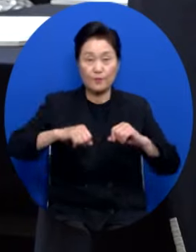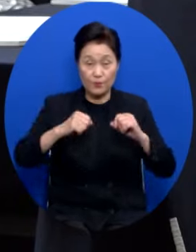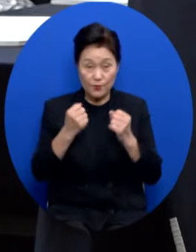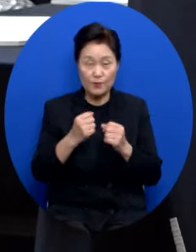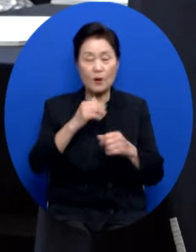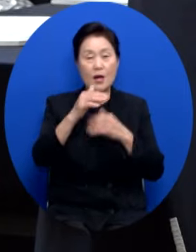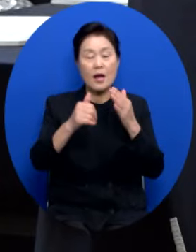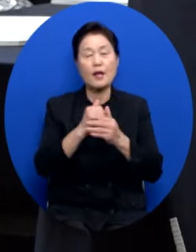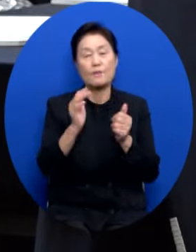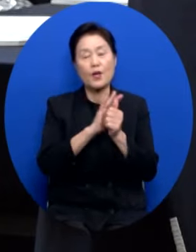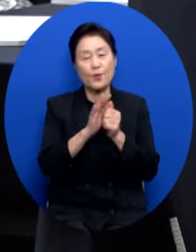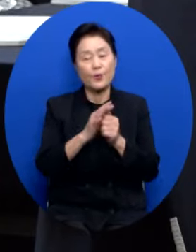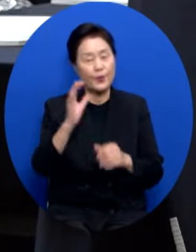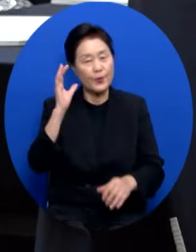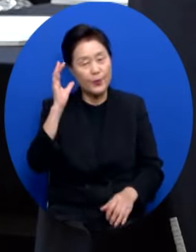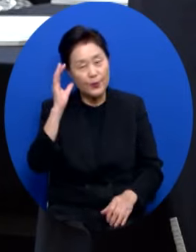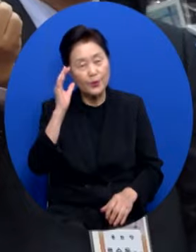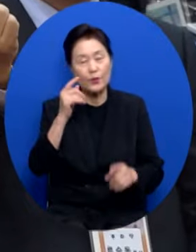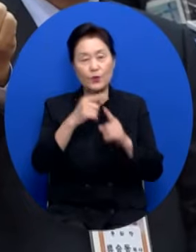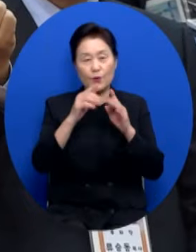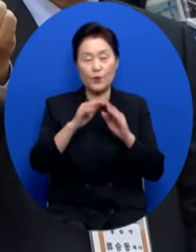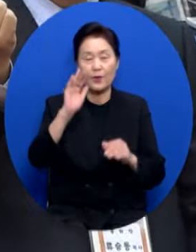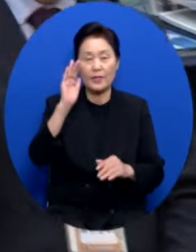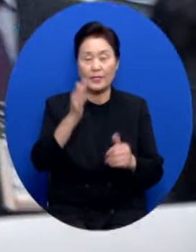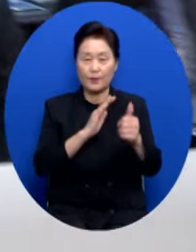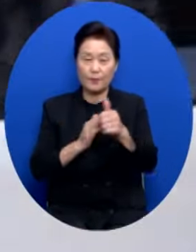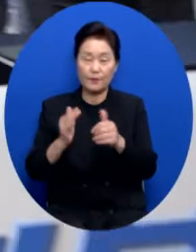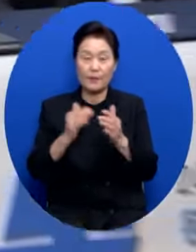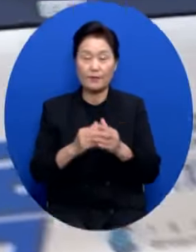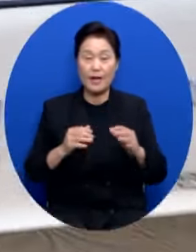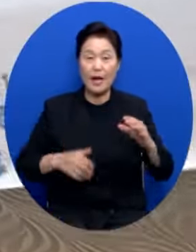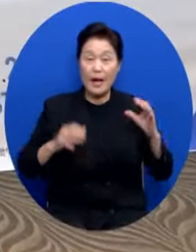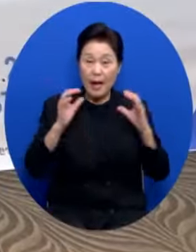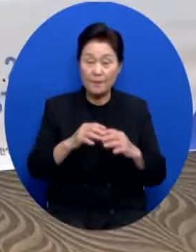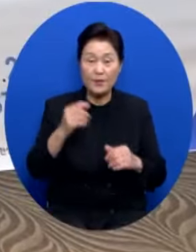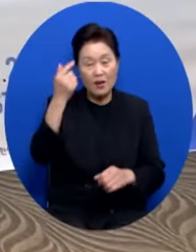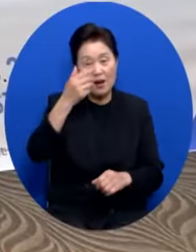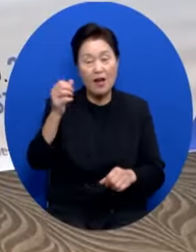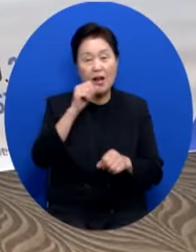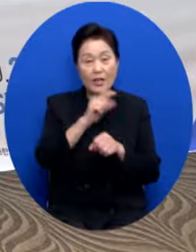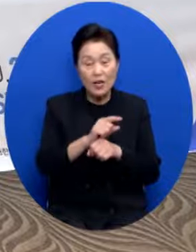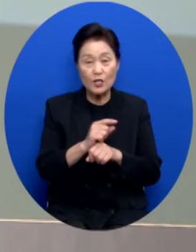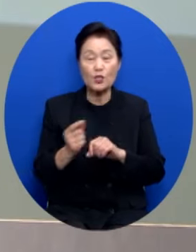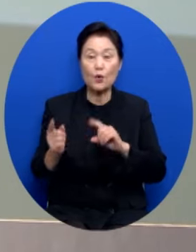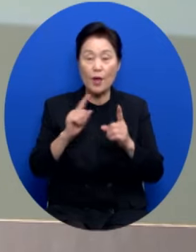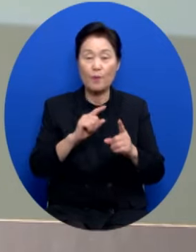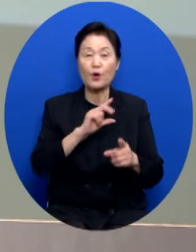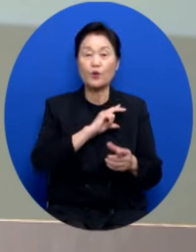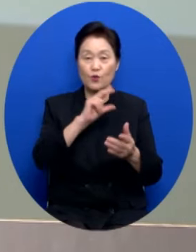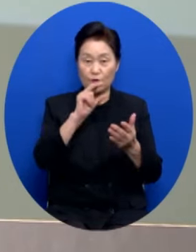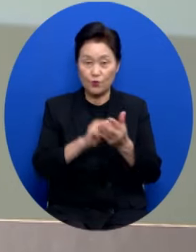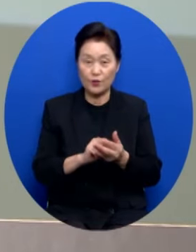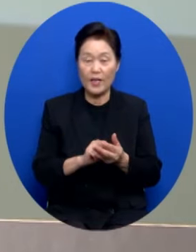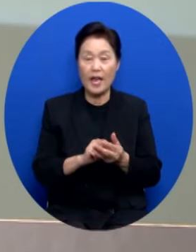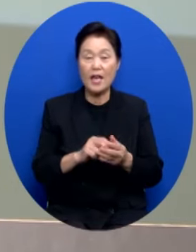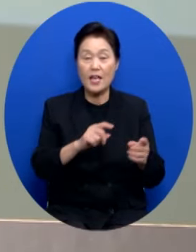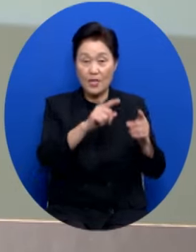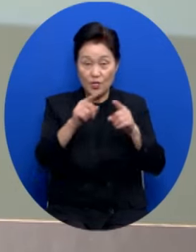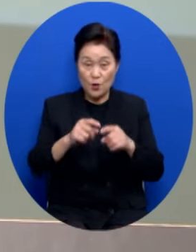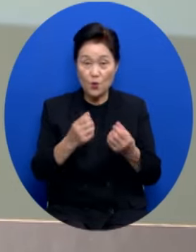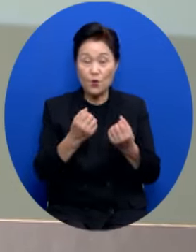귀 기울이는 교회가 되자고 전했습니다. 합력과 영성 회복이란 주제로 열린 제24회